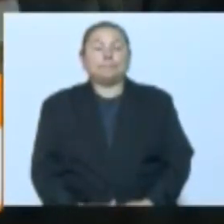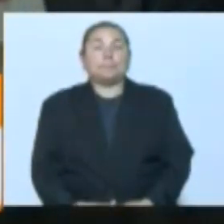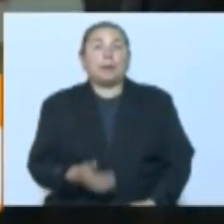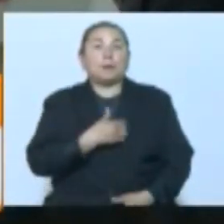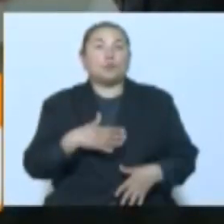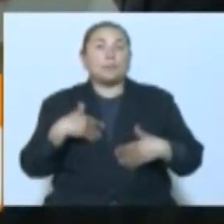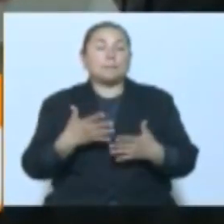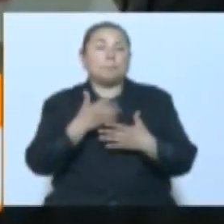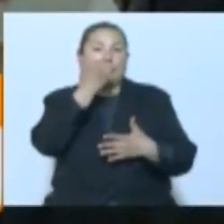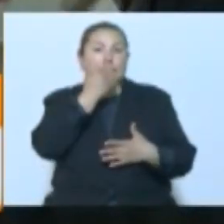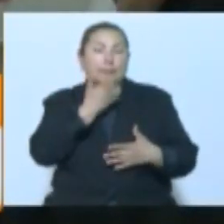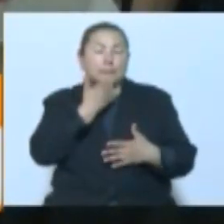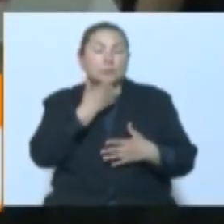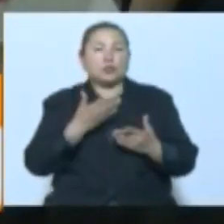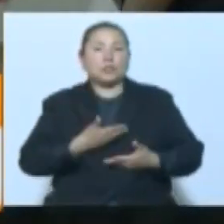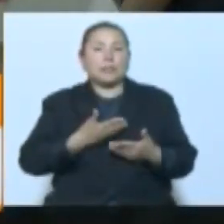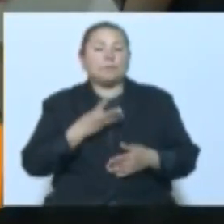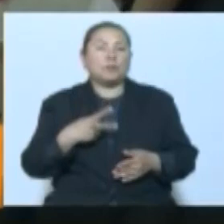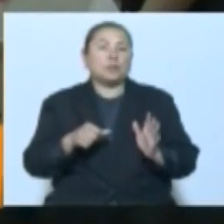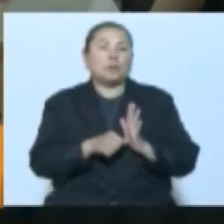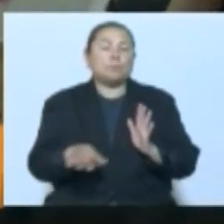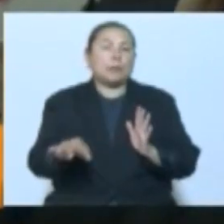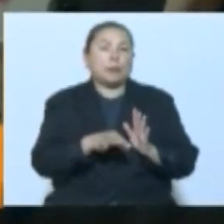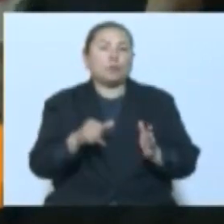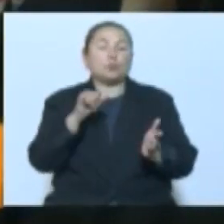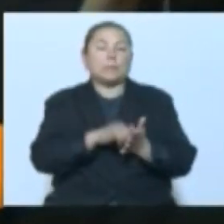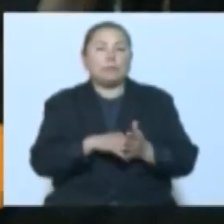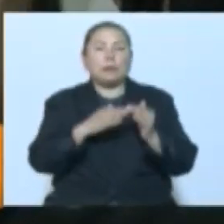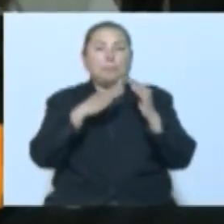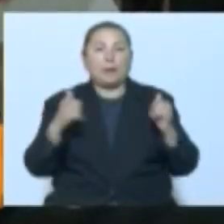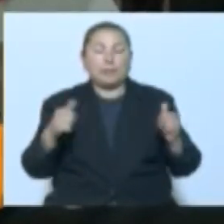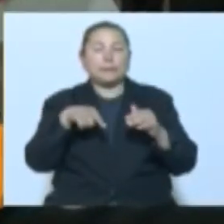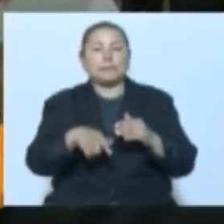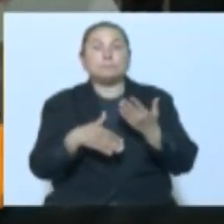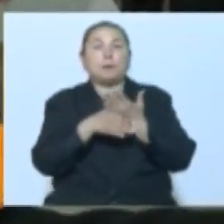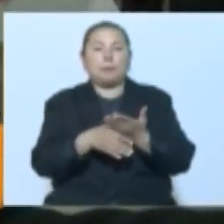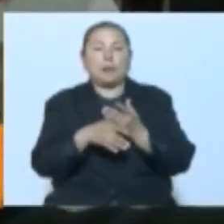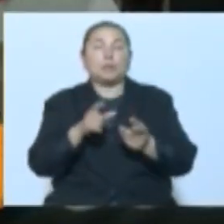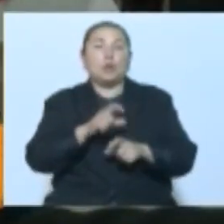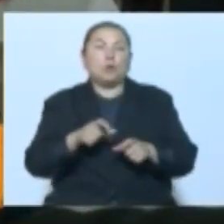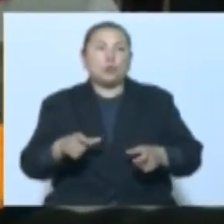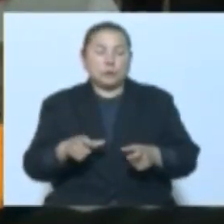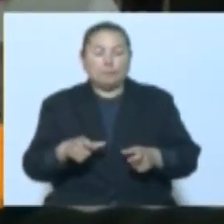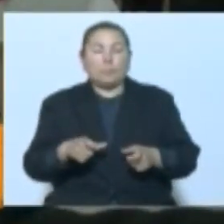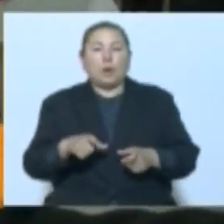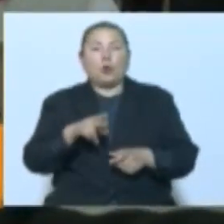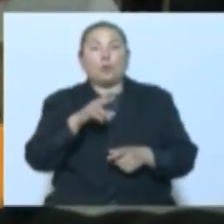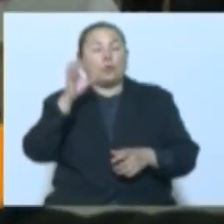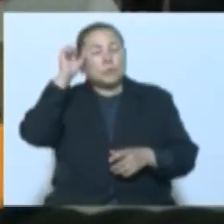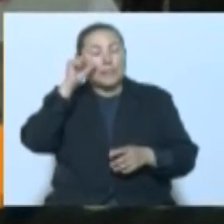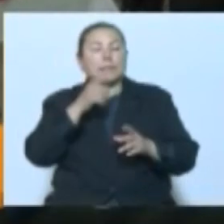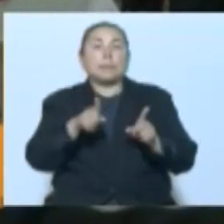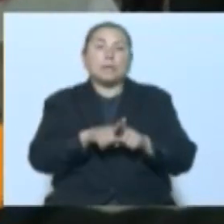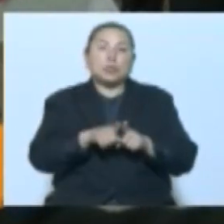Хочу выразить благодарность жителям 26-го микрорайона. Они установили здесь палатки и повсеместно помогают жителям Кулсары. Прибывшие соотечественники